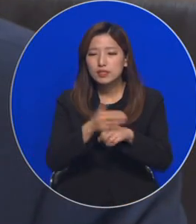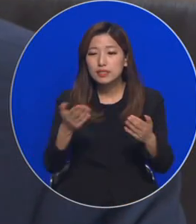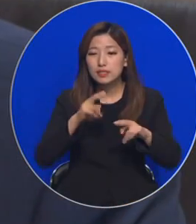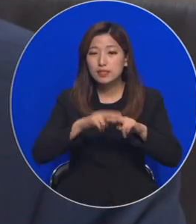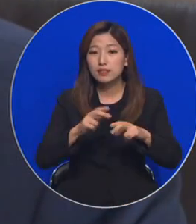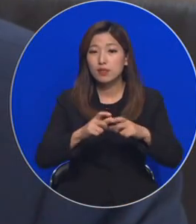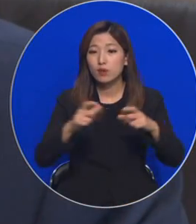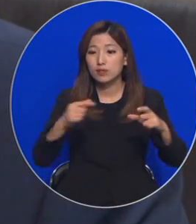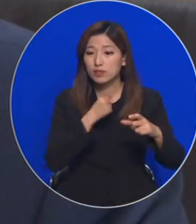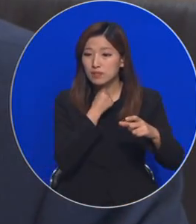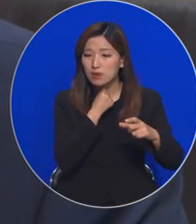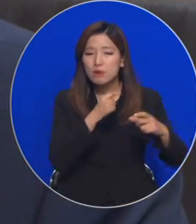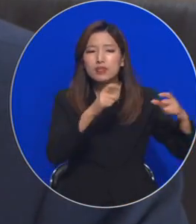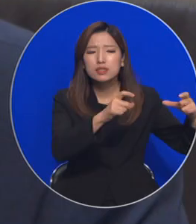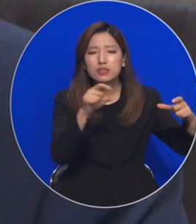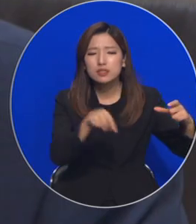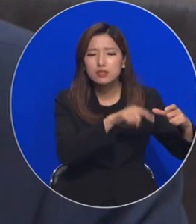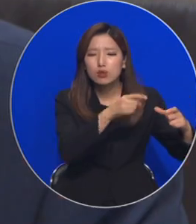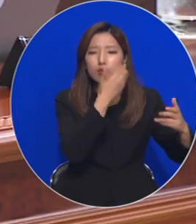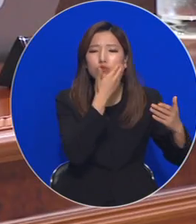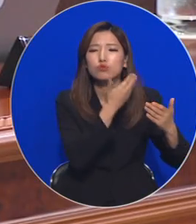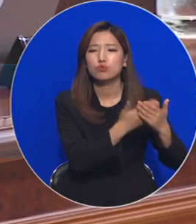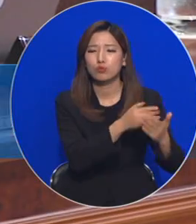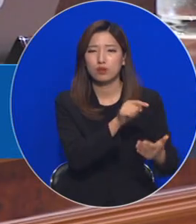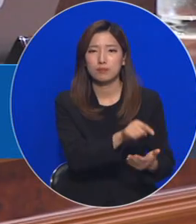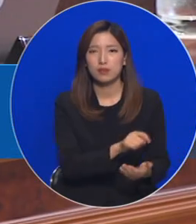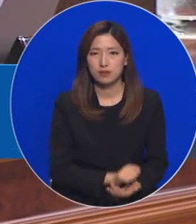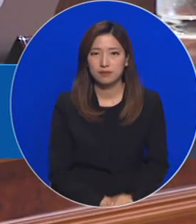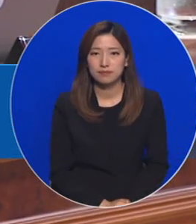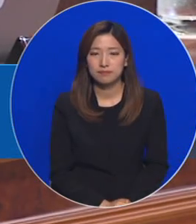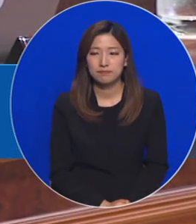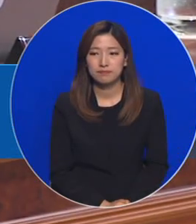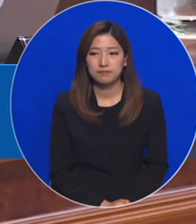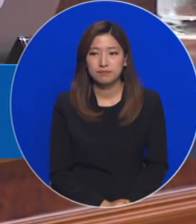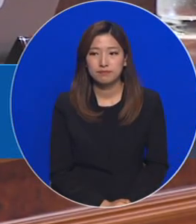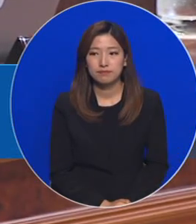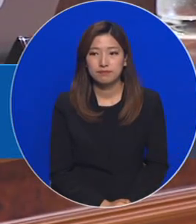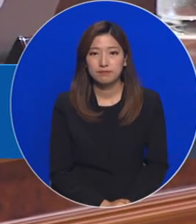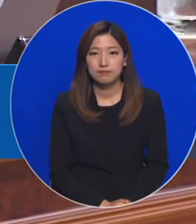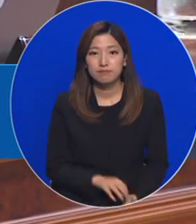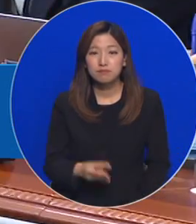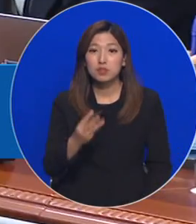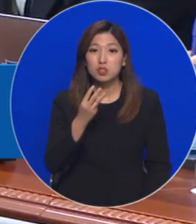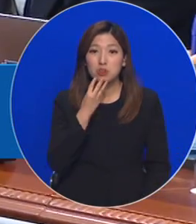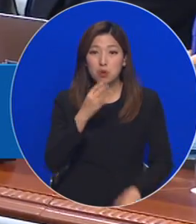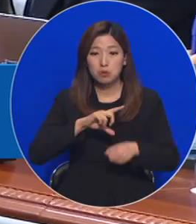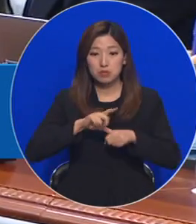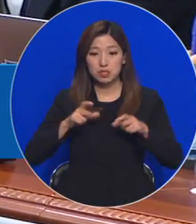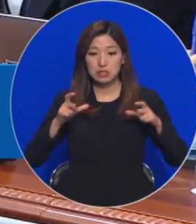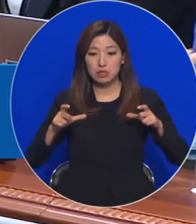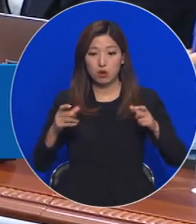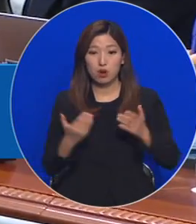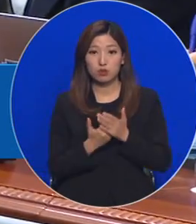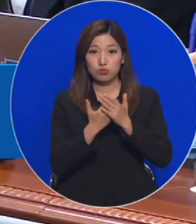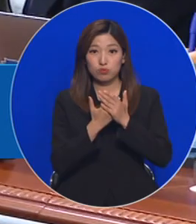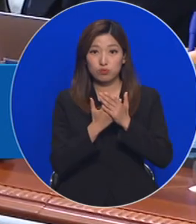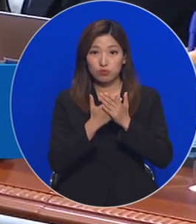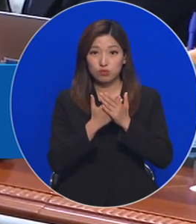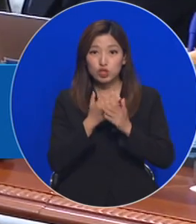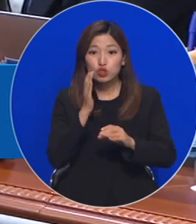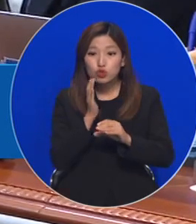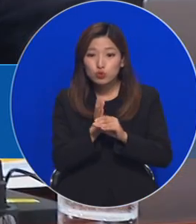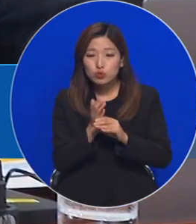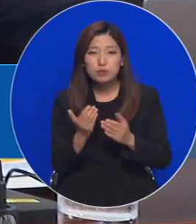주도형으로 추진하겠다는 의지를 내비쳤습니다. 한국판 뉴딜은 수도권 중심에서 지역 중심으로 국가 발전의